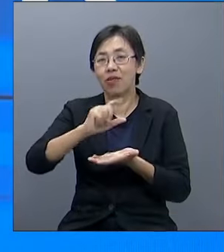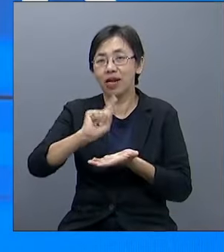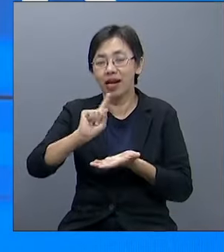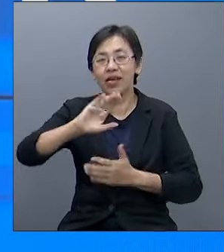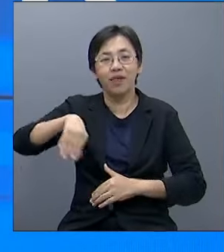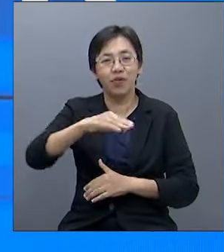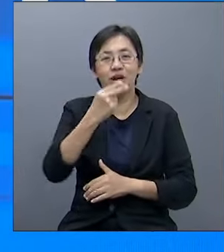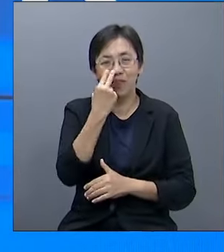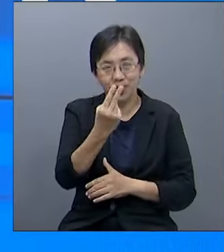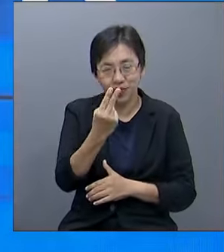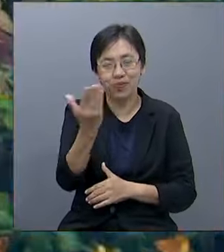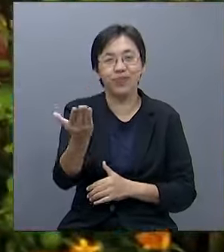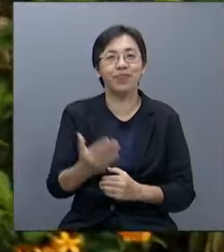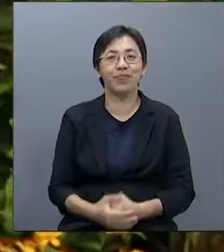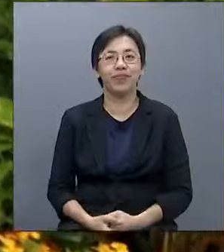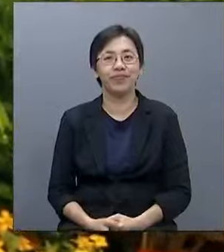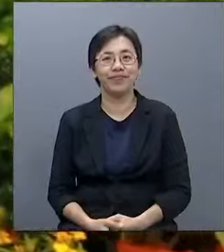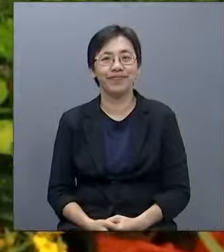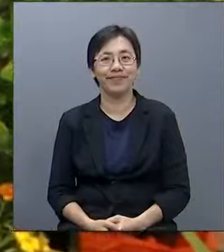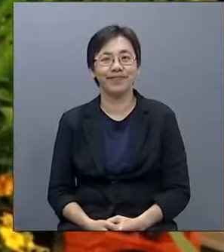ในสกู๊ปนี้เลยค่ะ